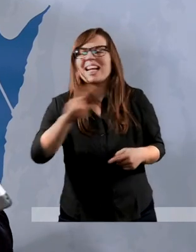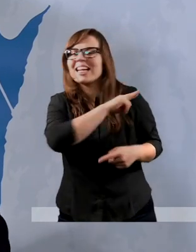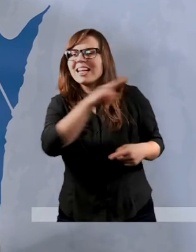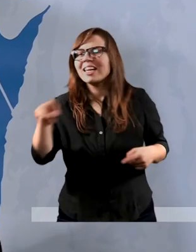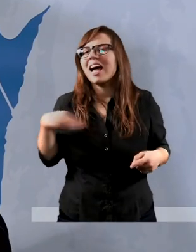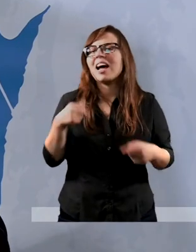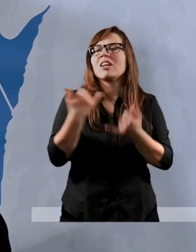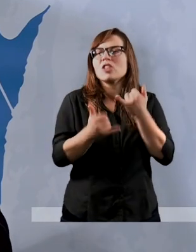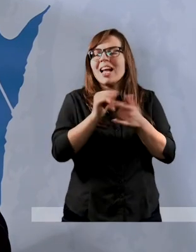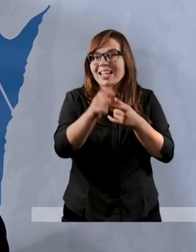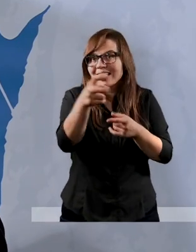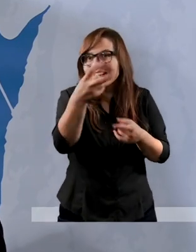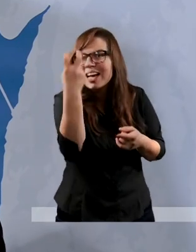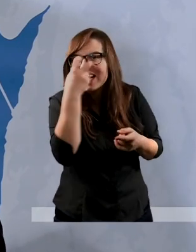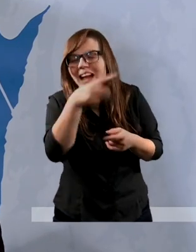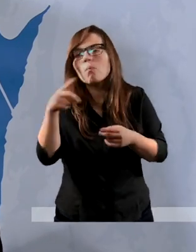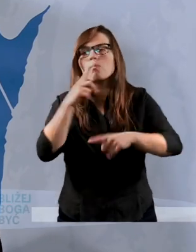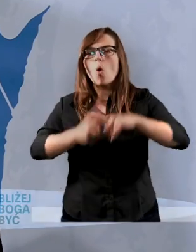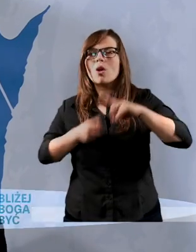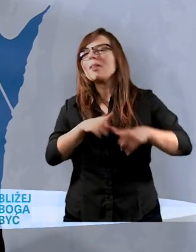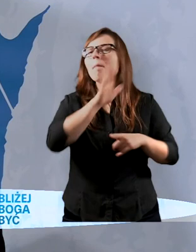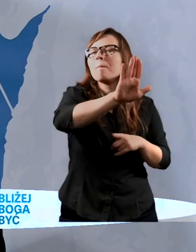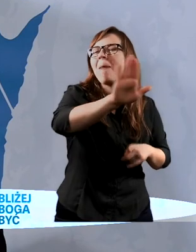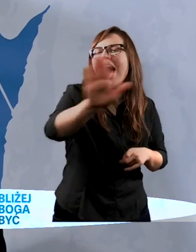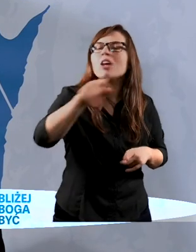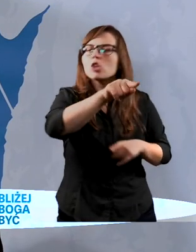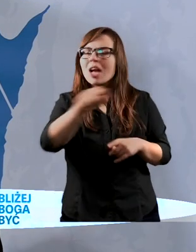jest, jeżeli się interesuje polityką, ma